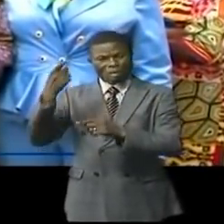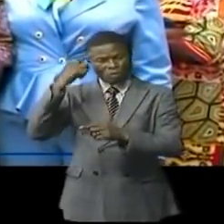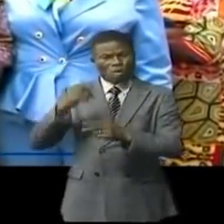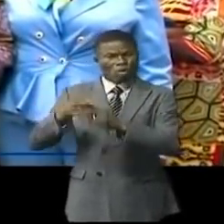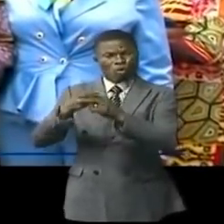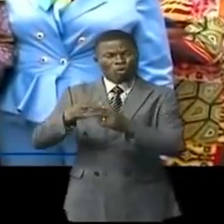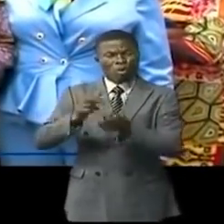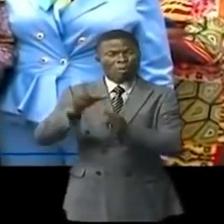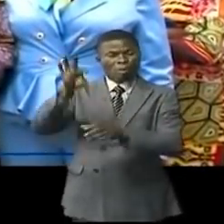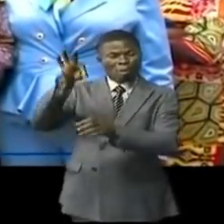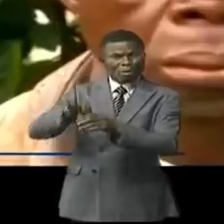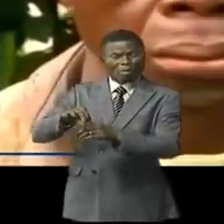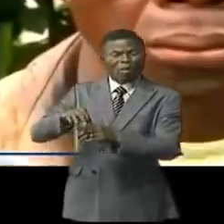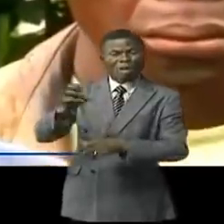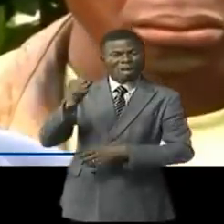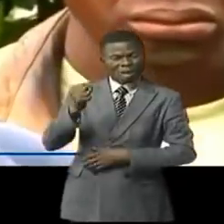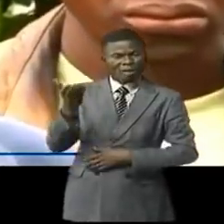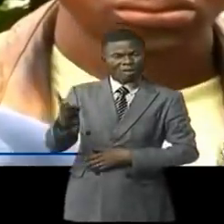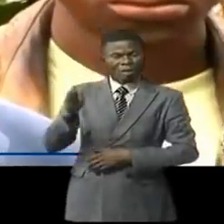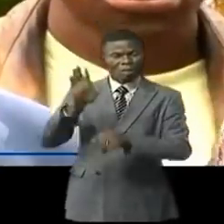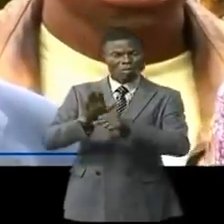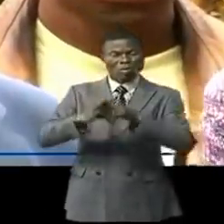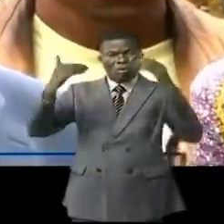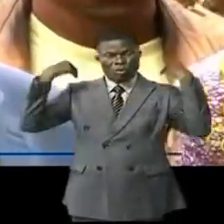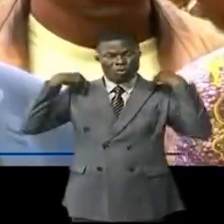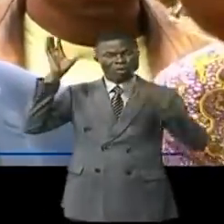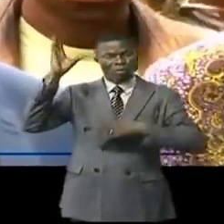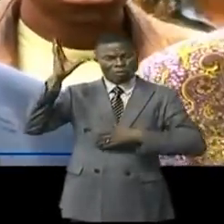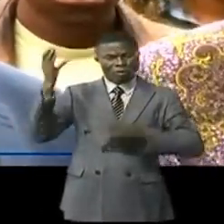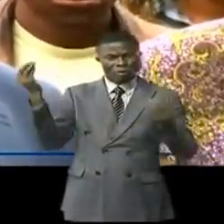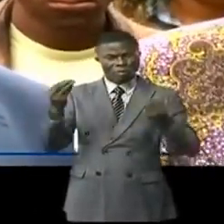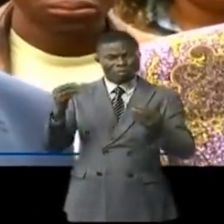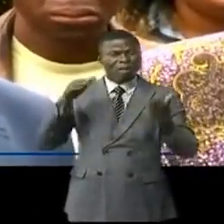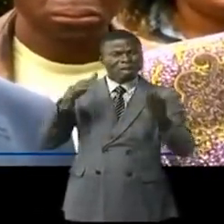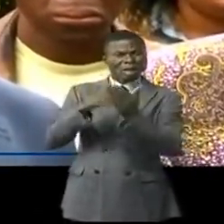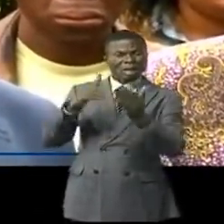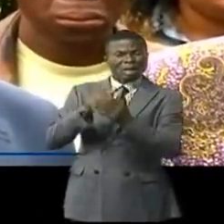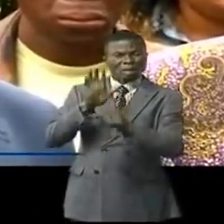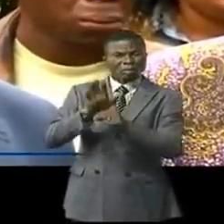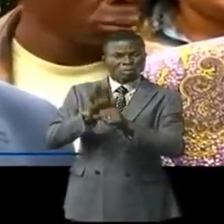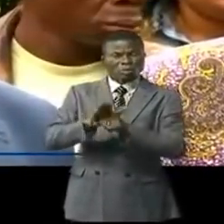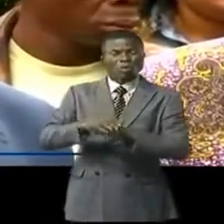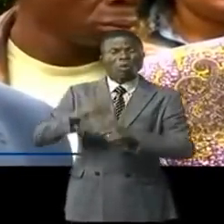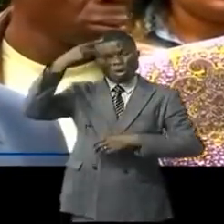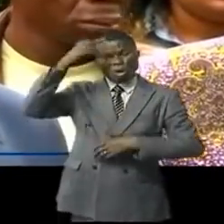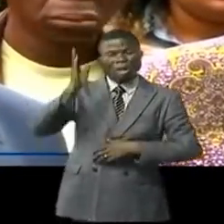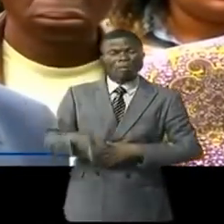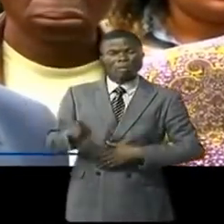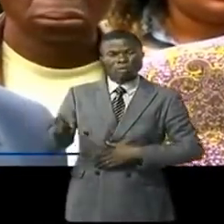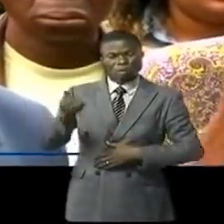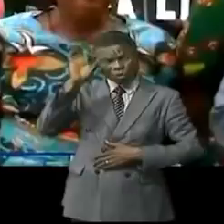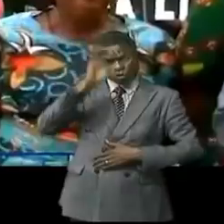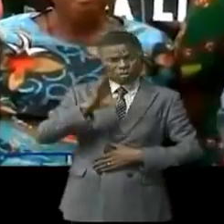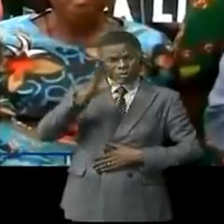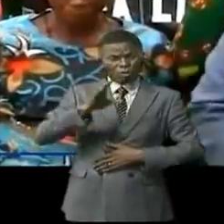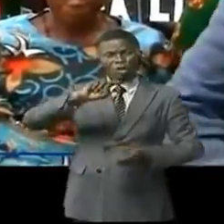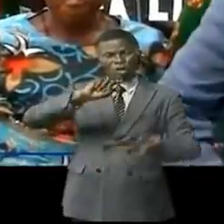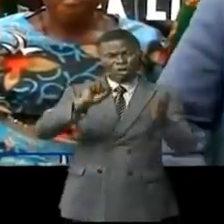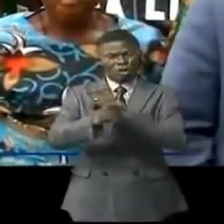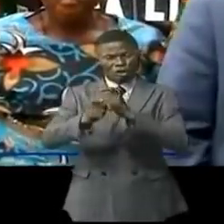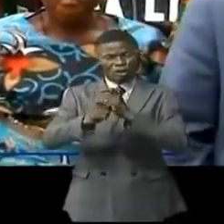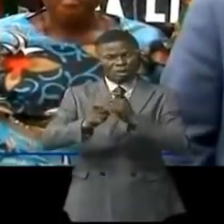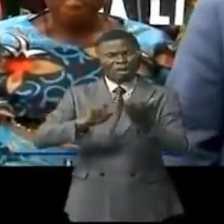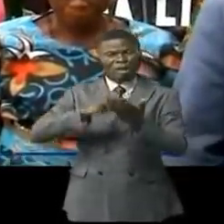leurs intérêts égoïstes. Plusieurs chefs coutumiers font l'objet de menaces entretenues par certains politiciens véreux qui cherchent à bouleverser l'ordre de